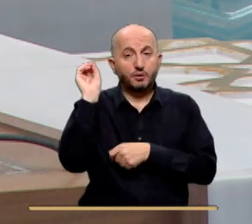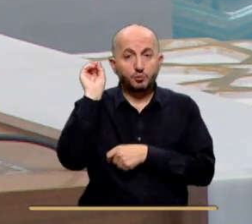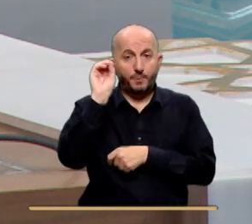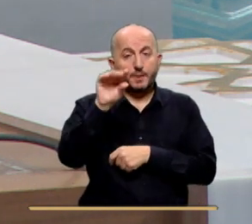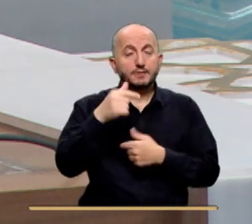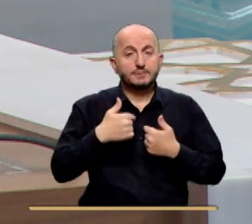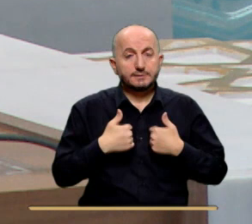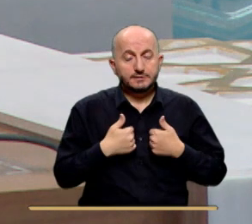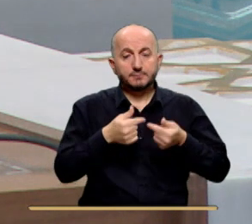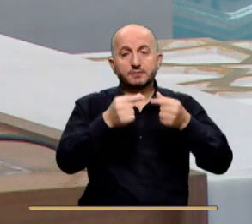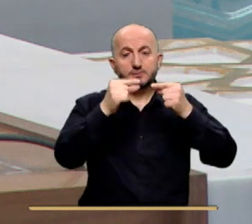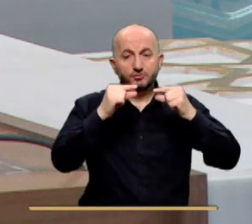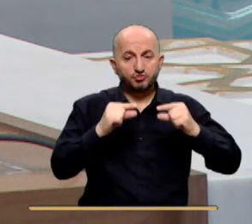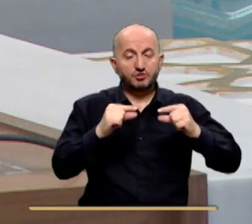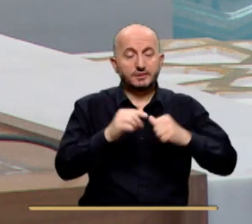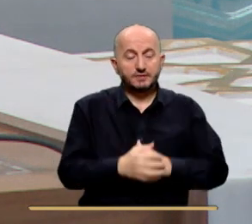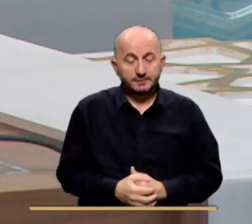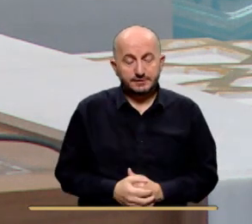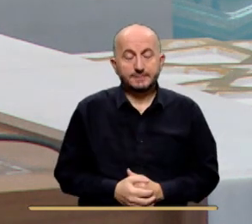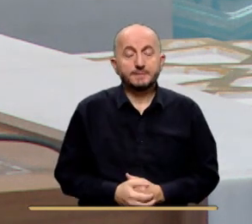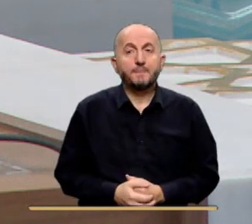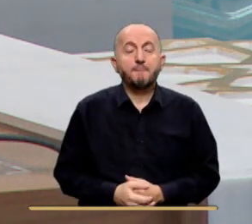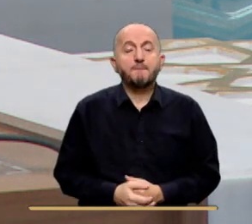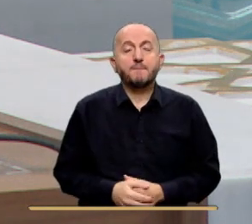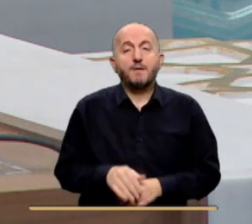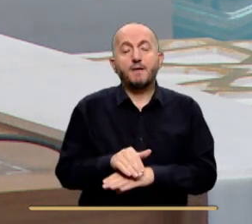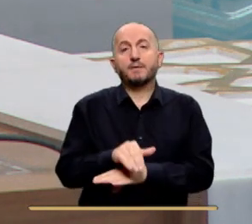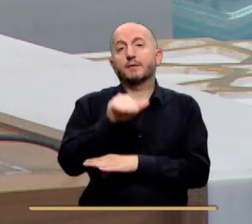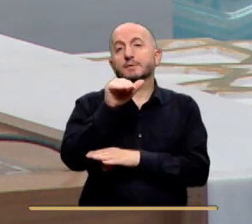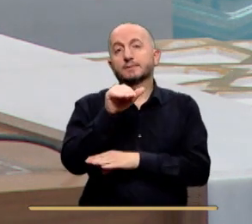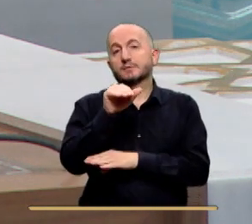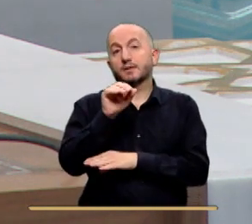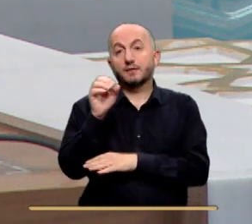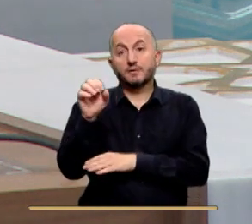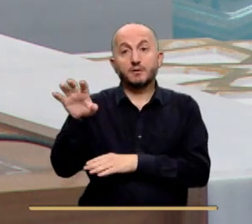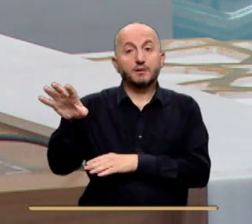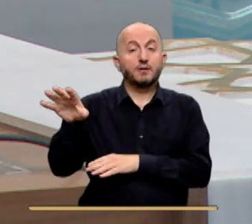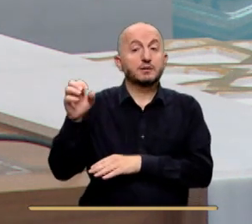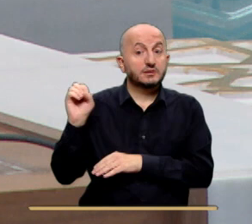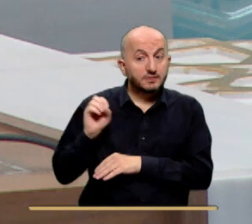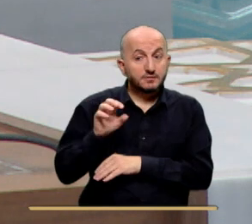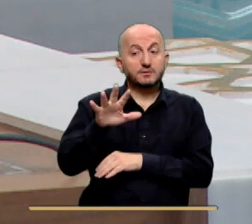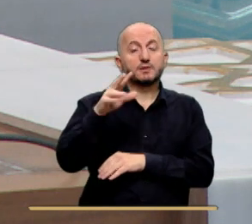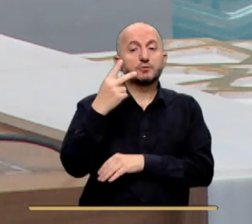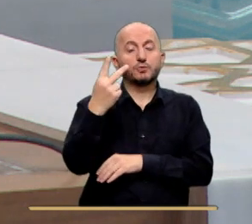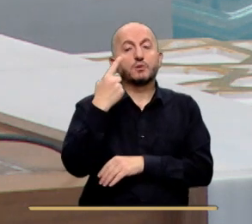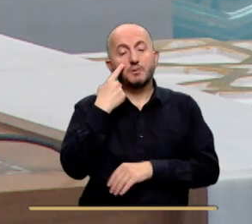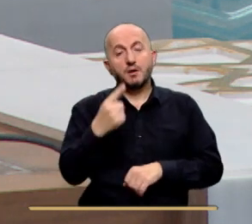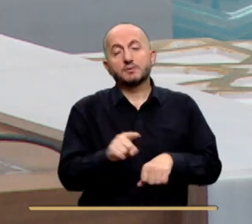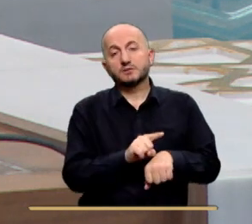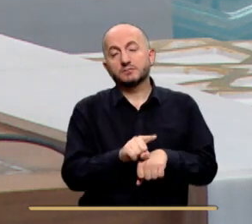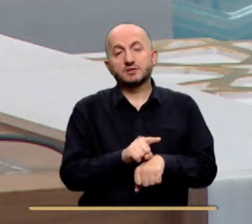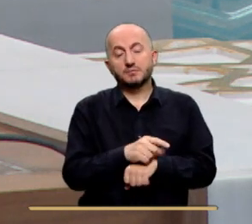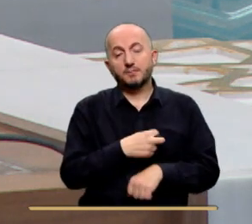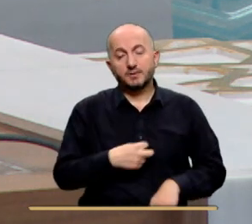gönderildim hadisi şerifinin hayata yansıyan yönüyle baktığımızda Efendimiz